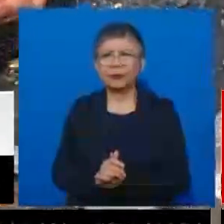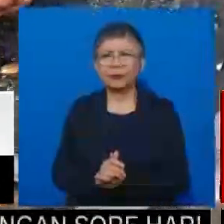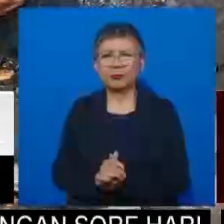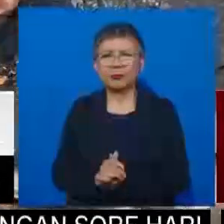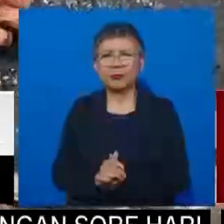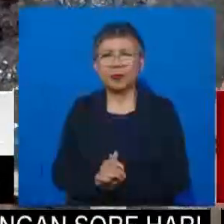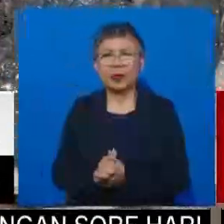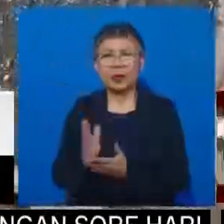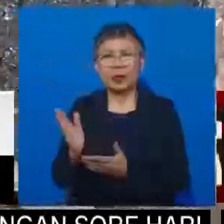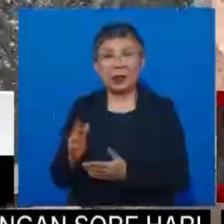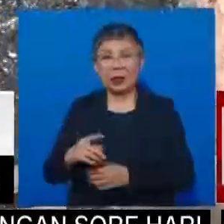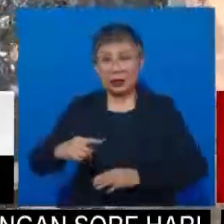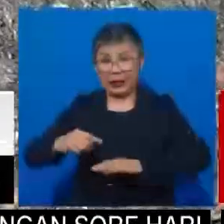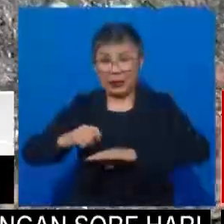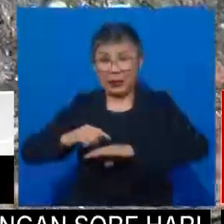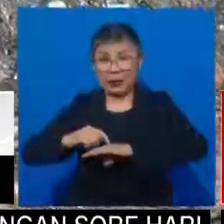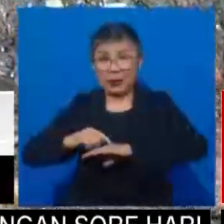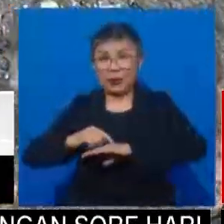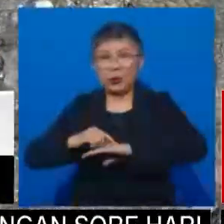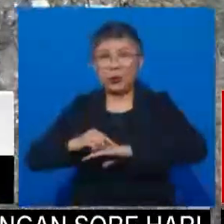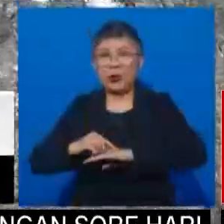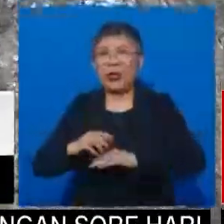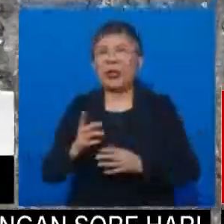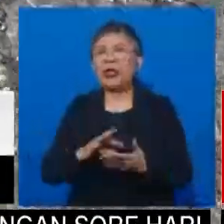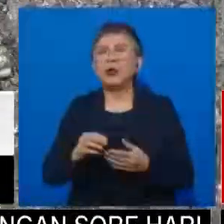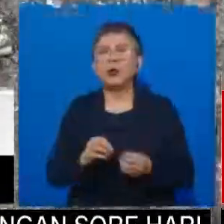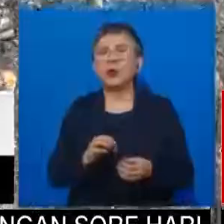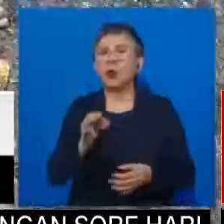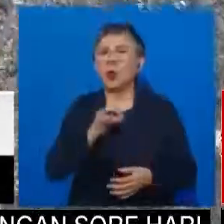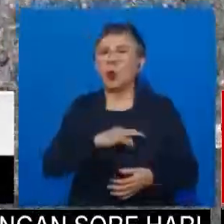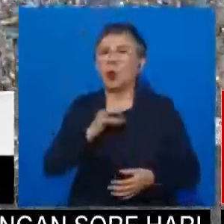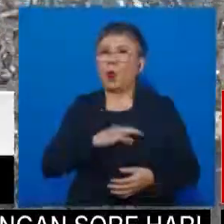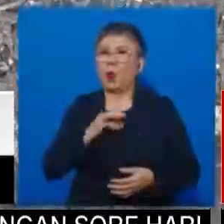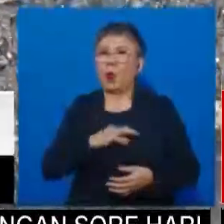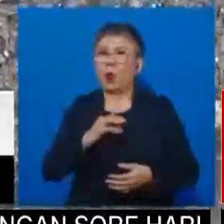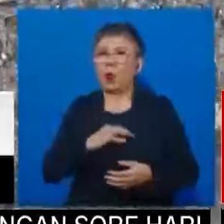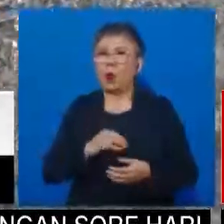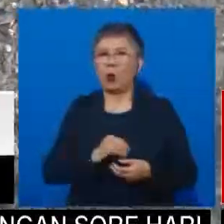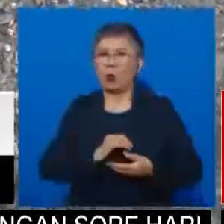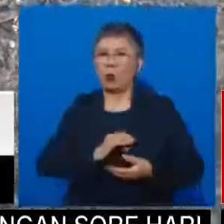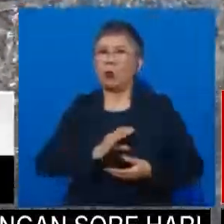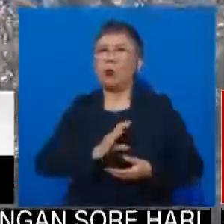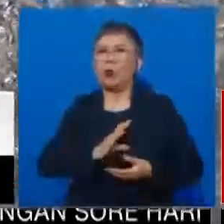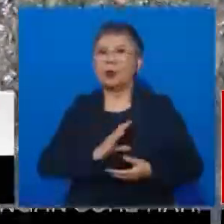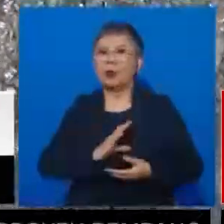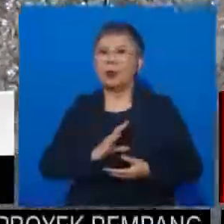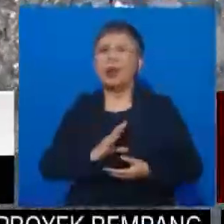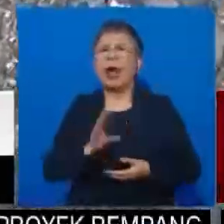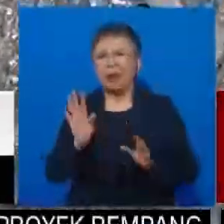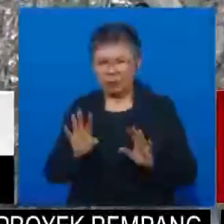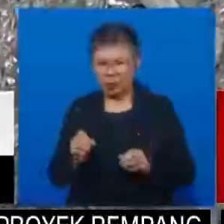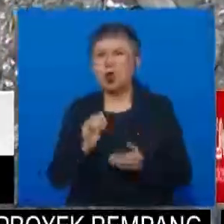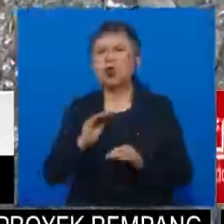Bagi Udin, hewan air ini bak sebuah permata yang tidak terlihat berharga, namun mendatangkan rezeki